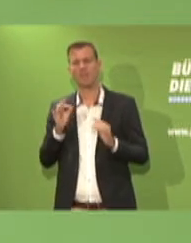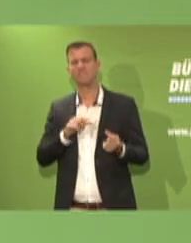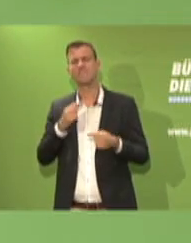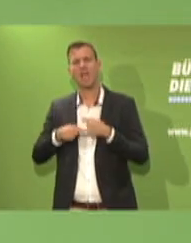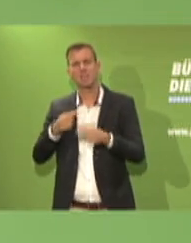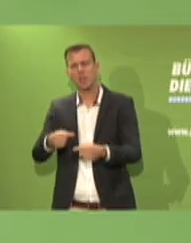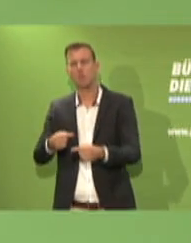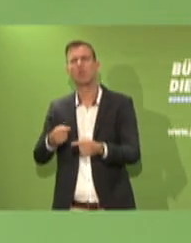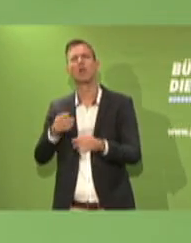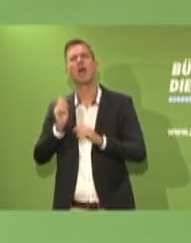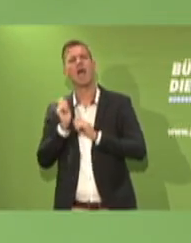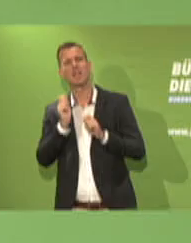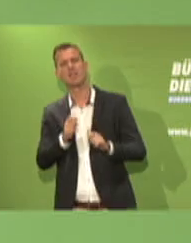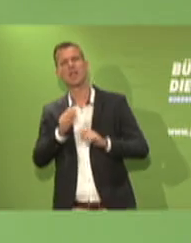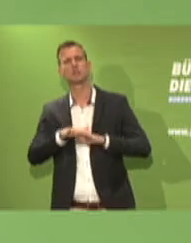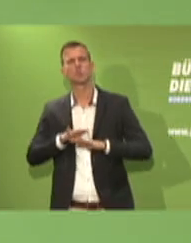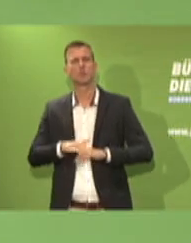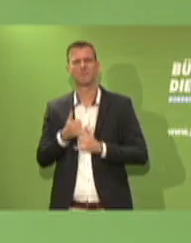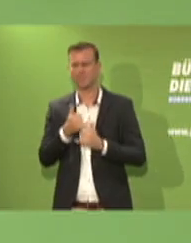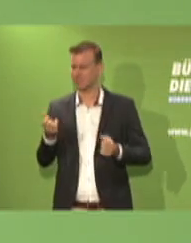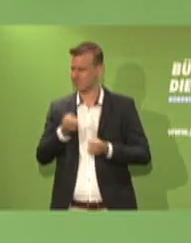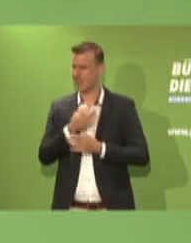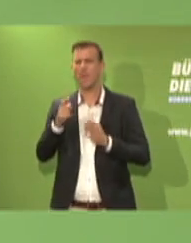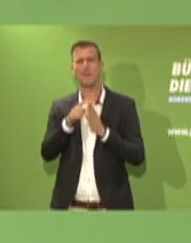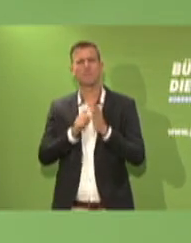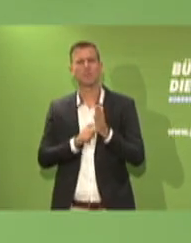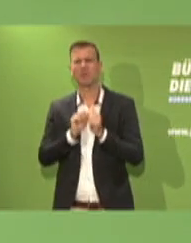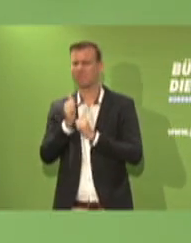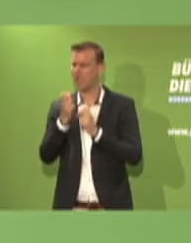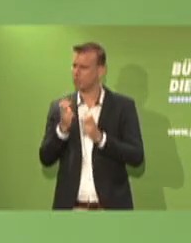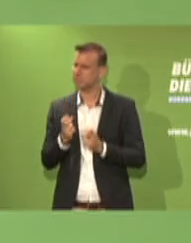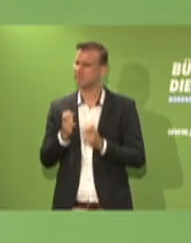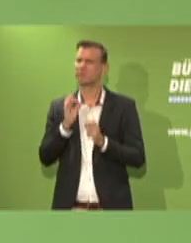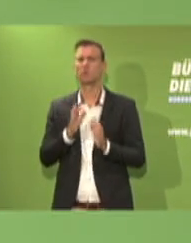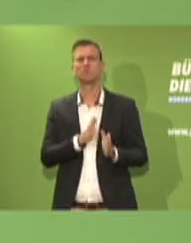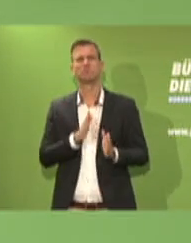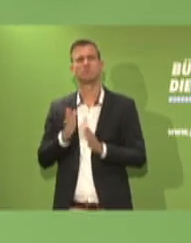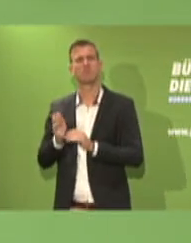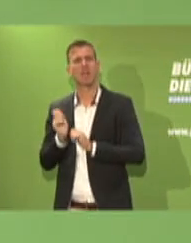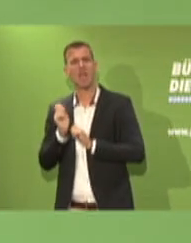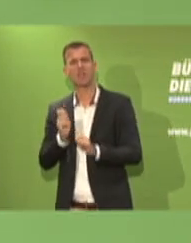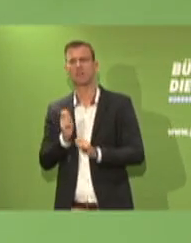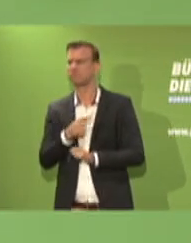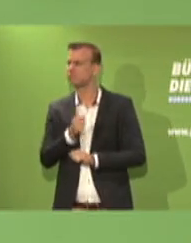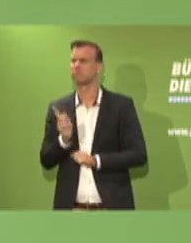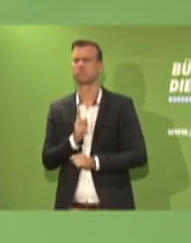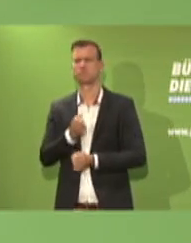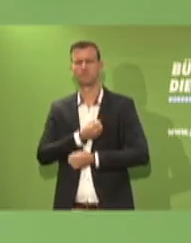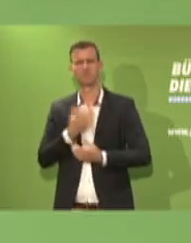eines Antrags gestellt. Es sind für jeden die Bedingungen und Voraussetzungen eines ordnungsgemäßen Antrages ersichtlich